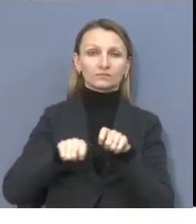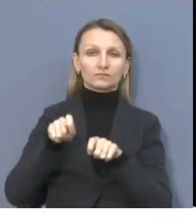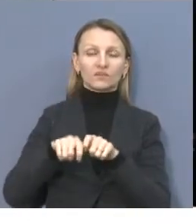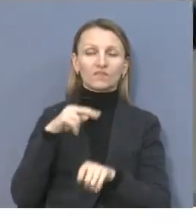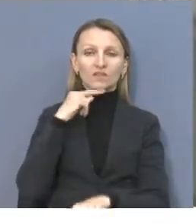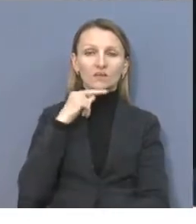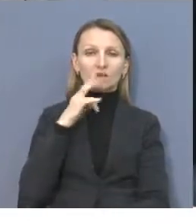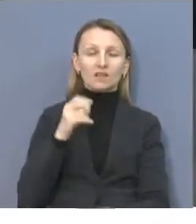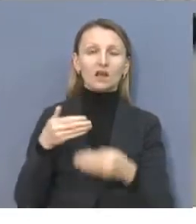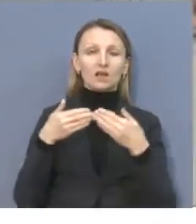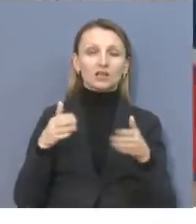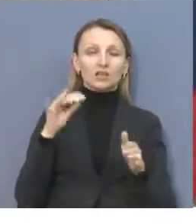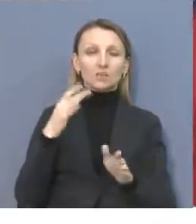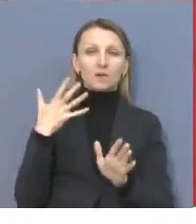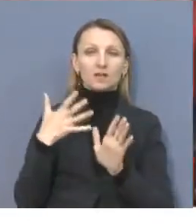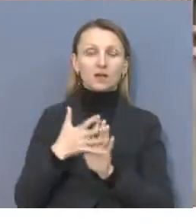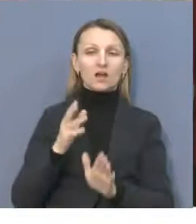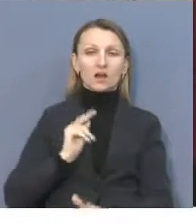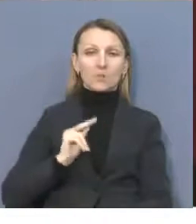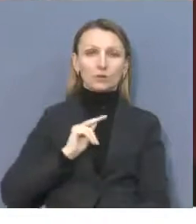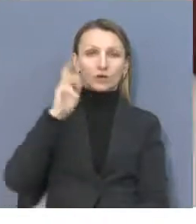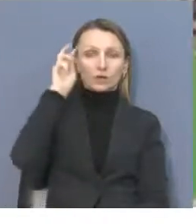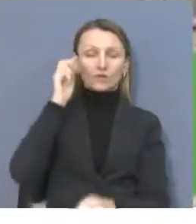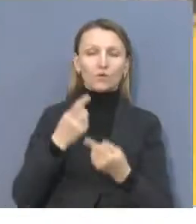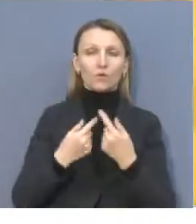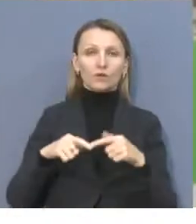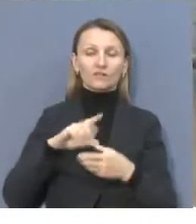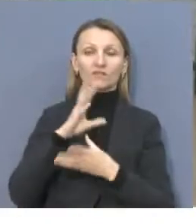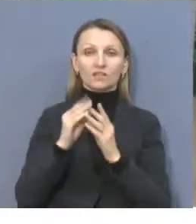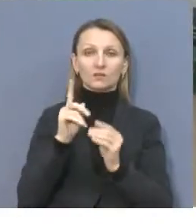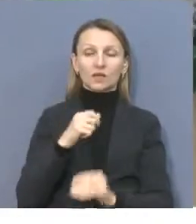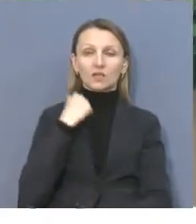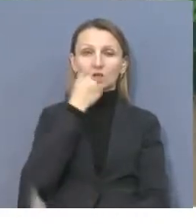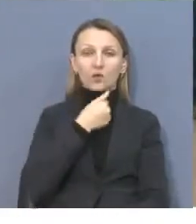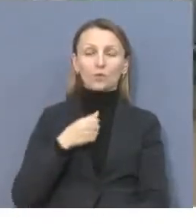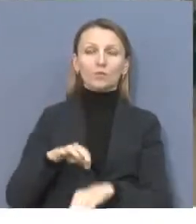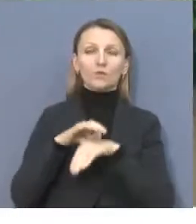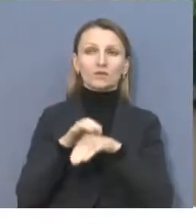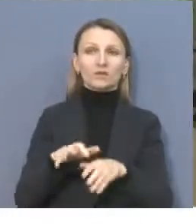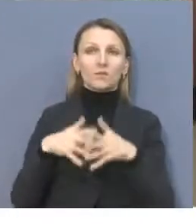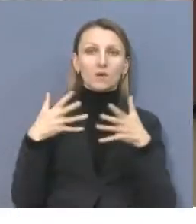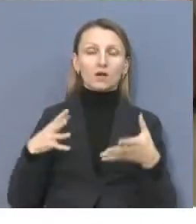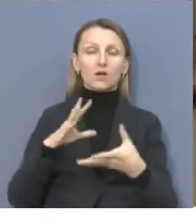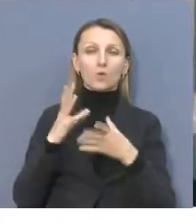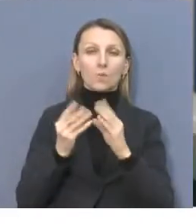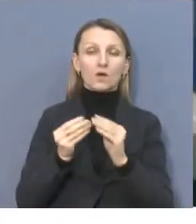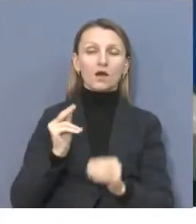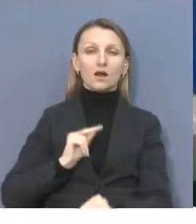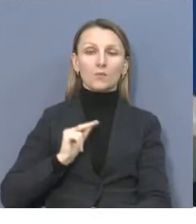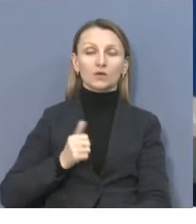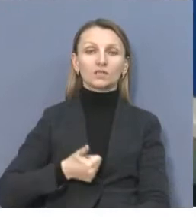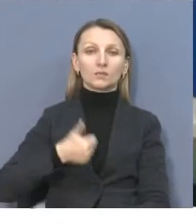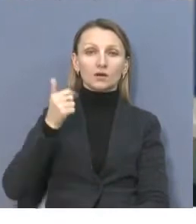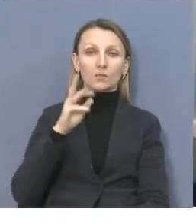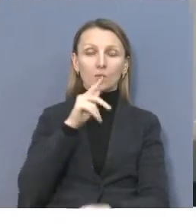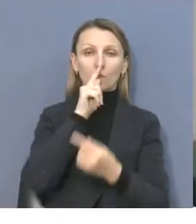открытости и прозрачности работы государственных органов целом за год в регионе проведена масштабная и комплексная работа департаментом